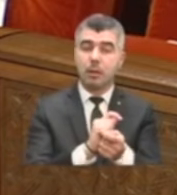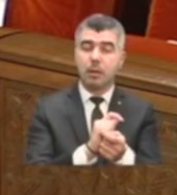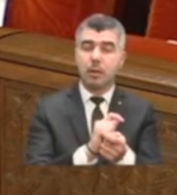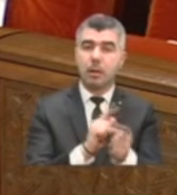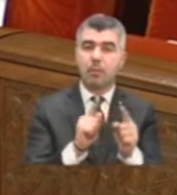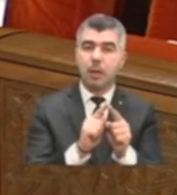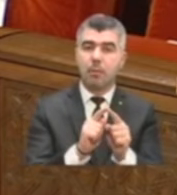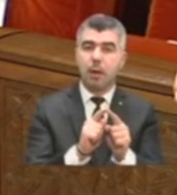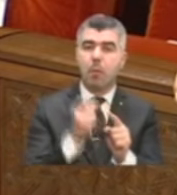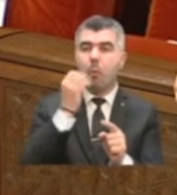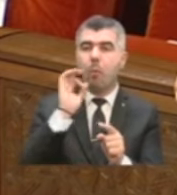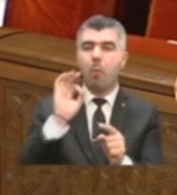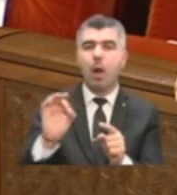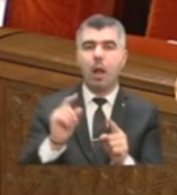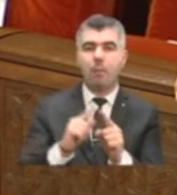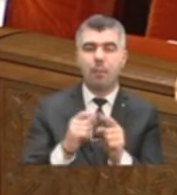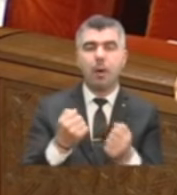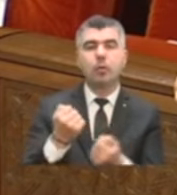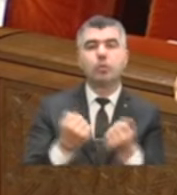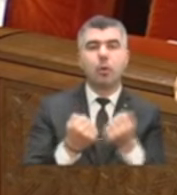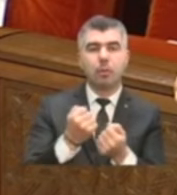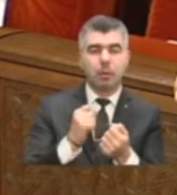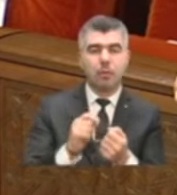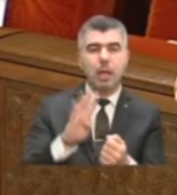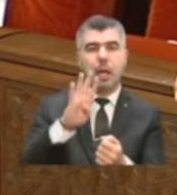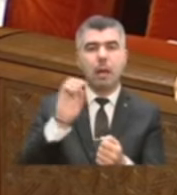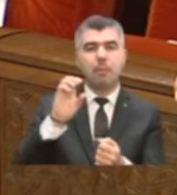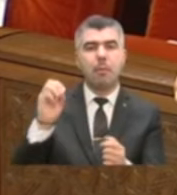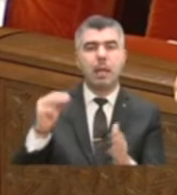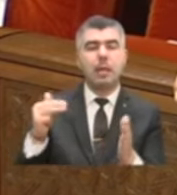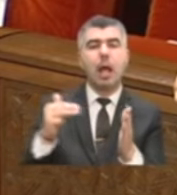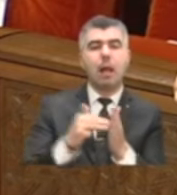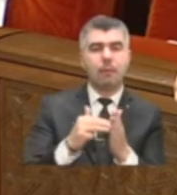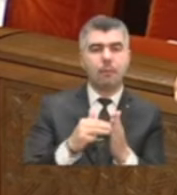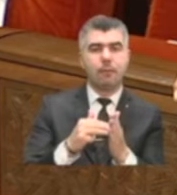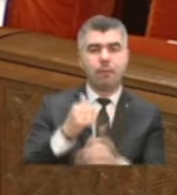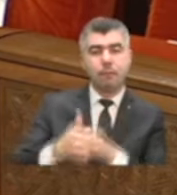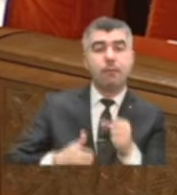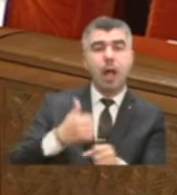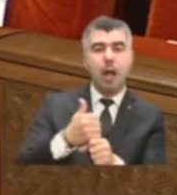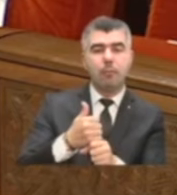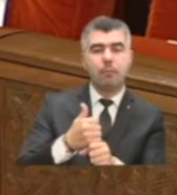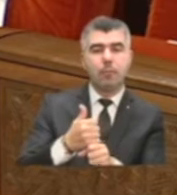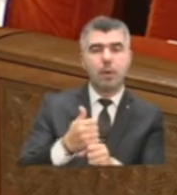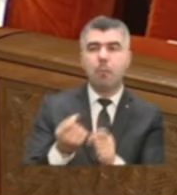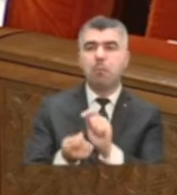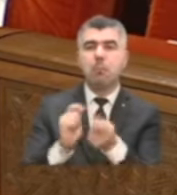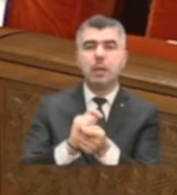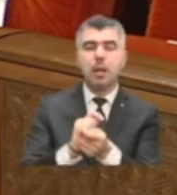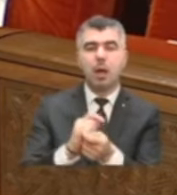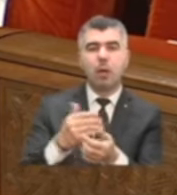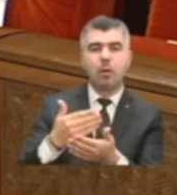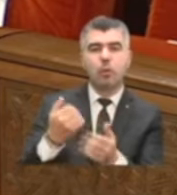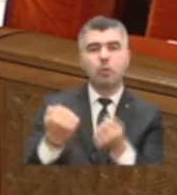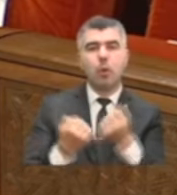الملكية ديال السيارة، هذا هو اللي جد مهم. عندنا تقريبا 400,000 تغيير في السنة، هذا 400,000 تغيير اليوم